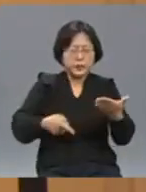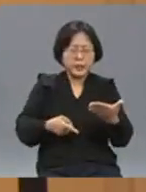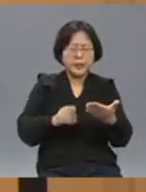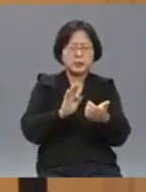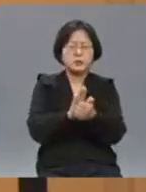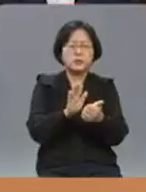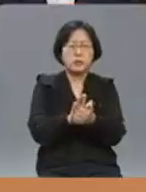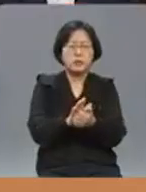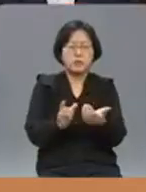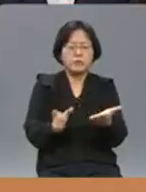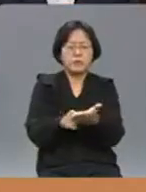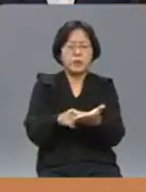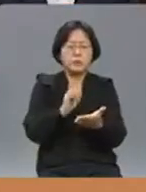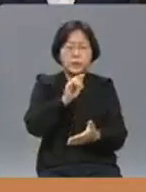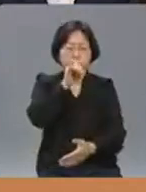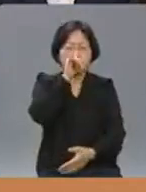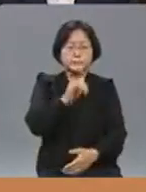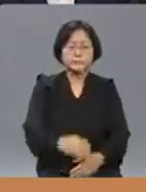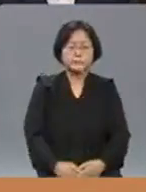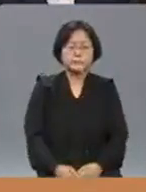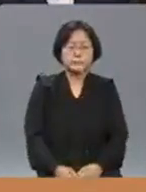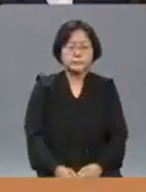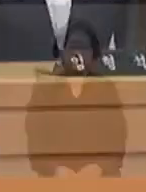나서야 한다고 덧붙였습니다.